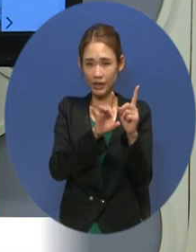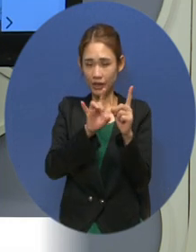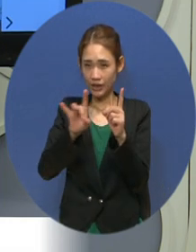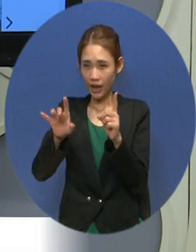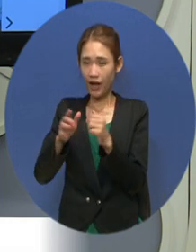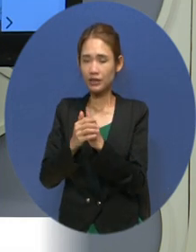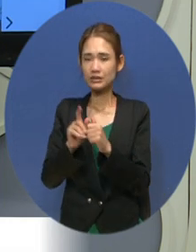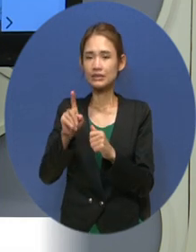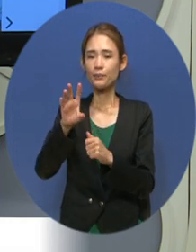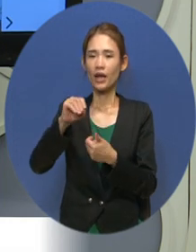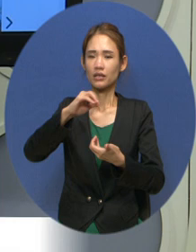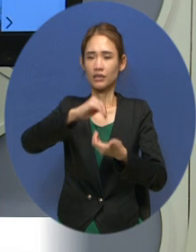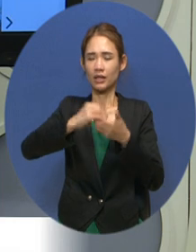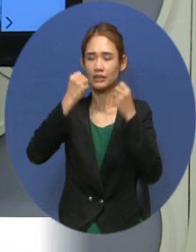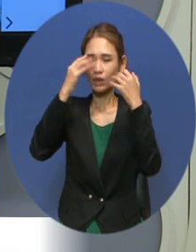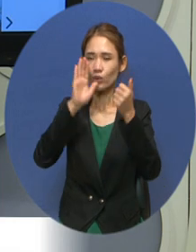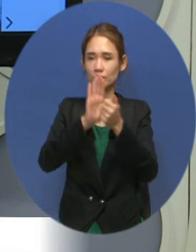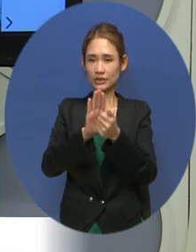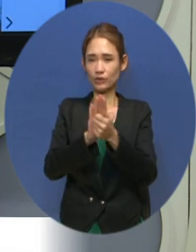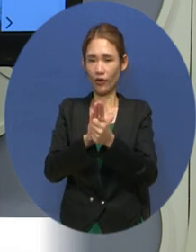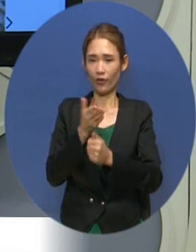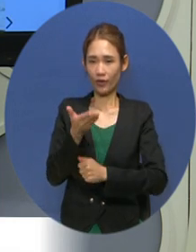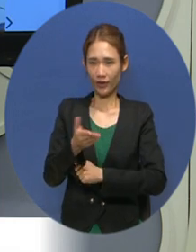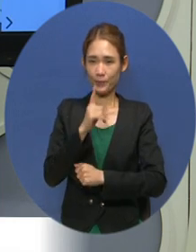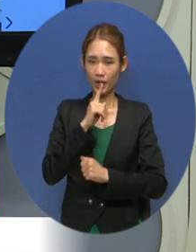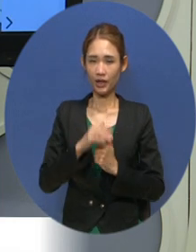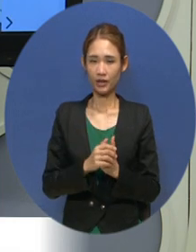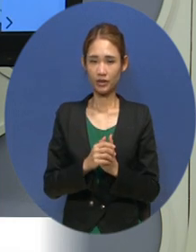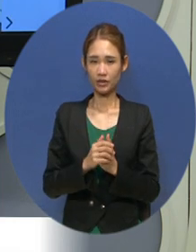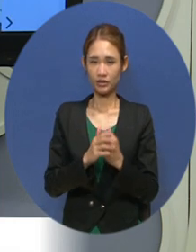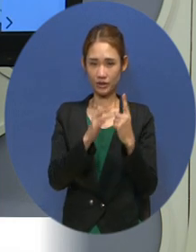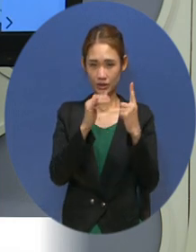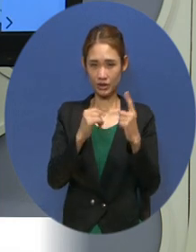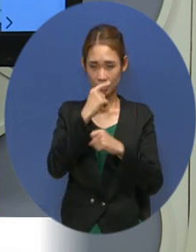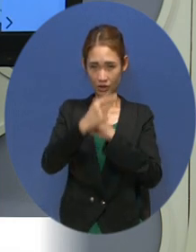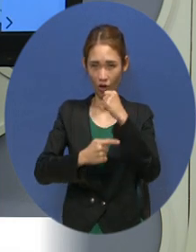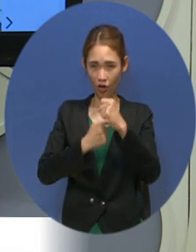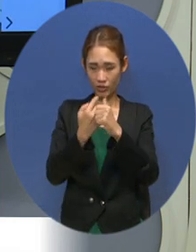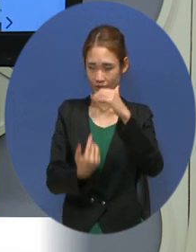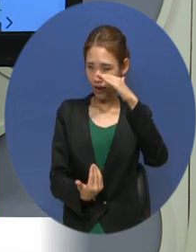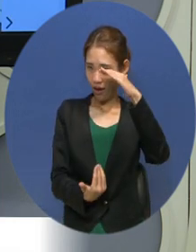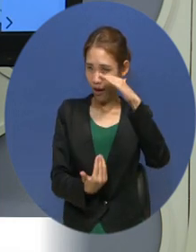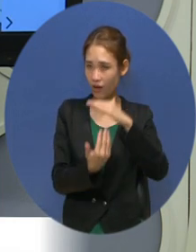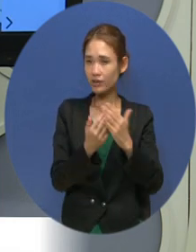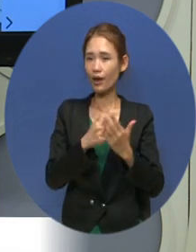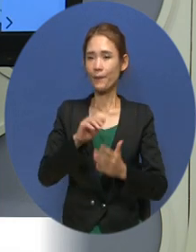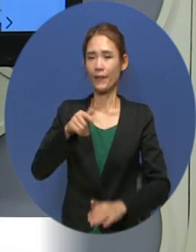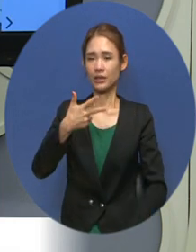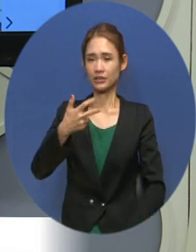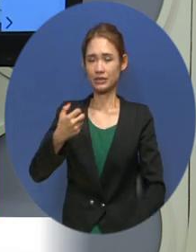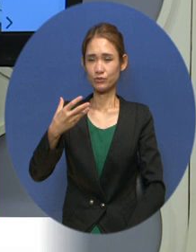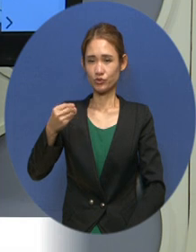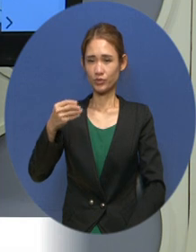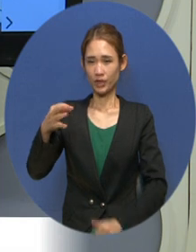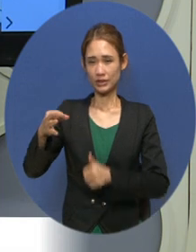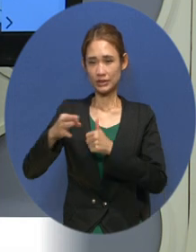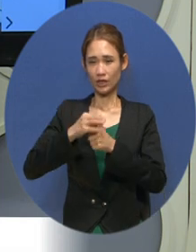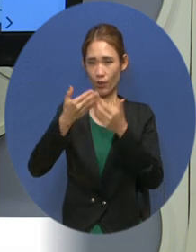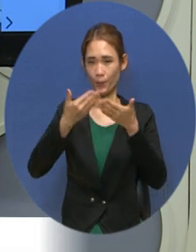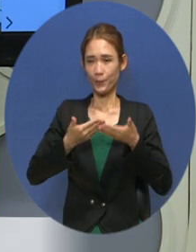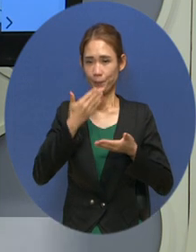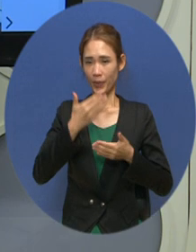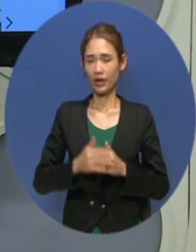10만원 한도로 새롭게 지원하는데요 이를 통해 1인당 연간 최대 1,760,000 원까지 지원받을 수 있게